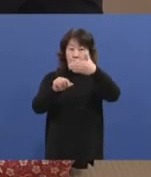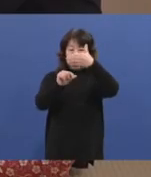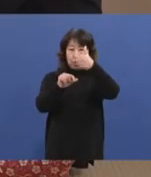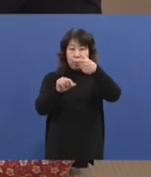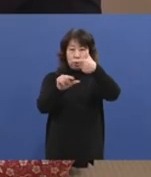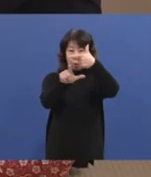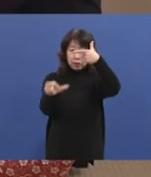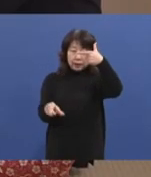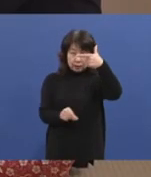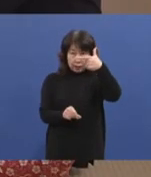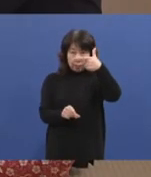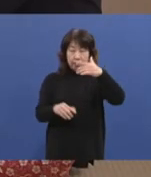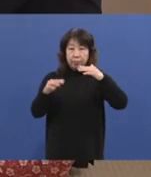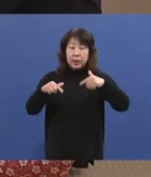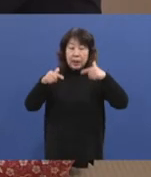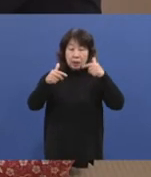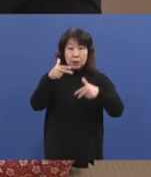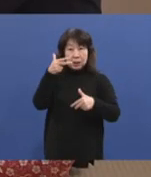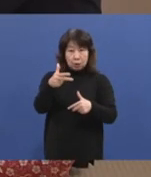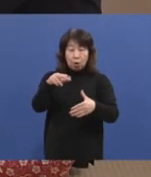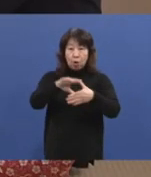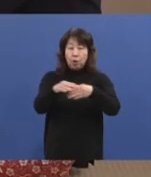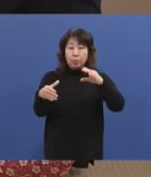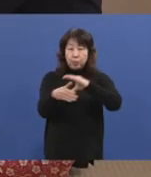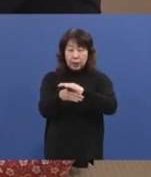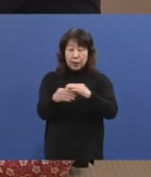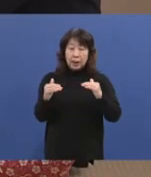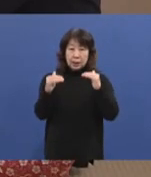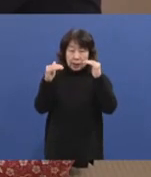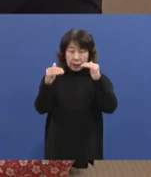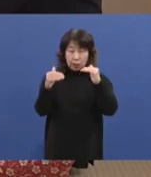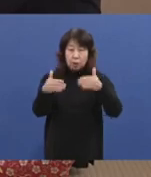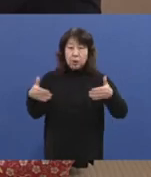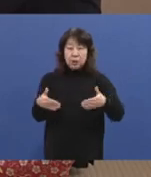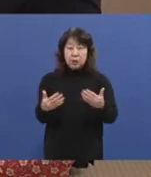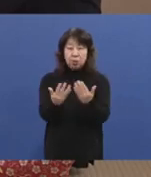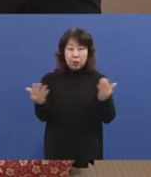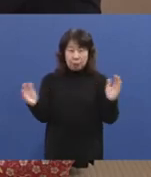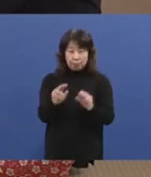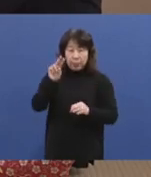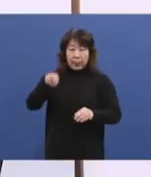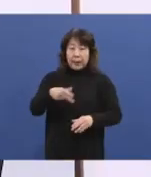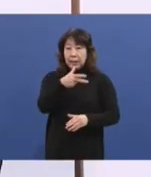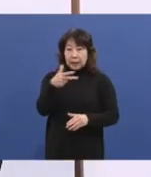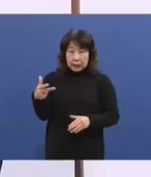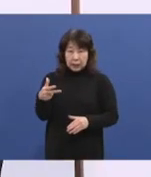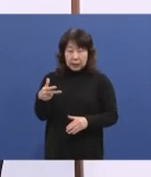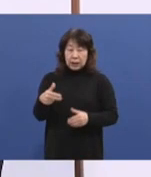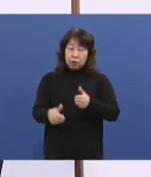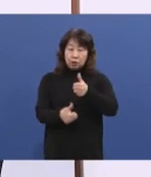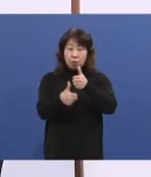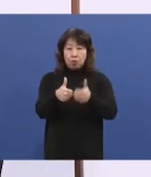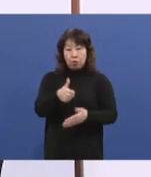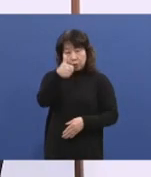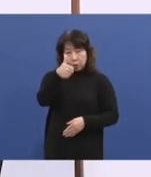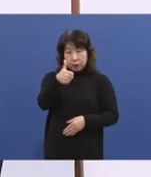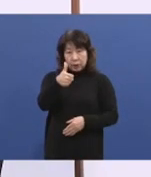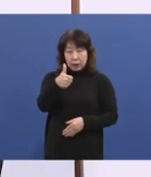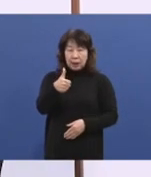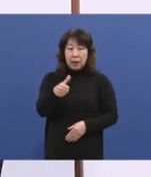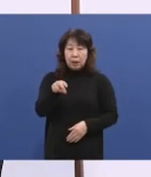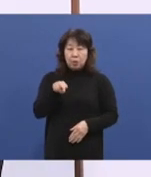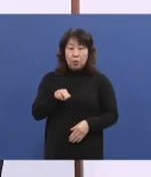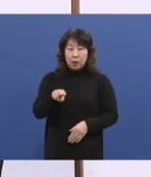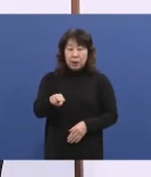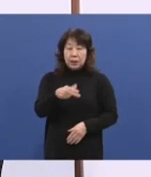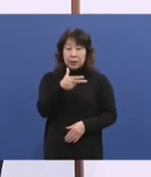月に高槻市文化振興事業団の理事長に将棋棋士の桐山清澄球団